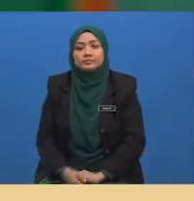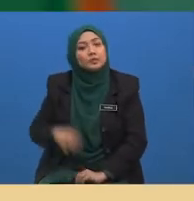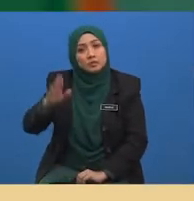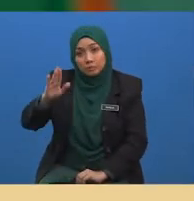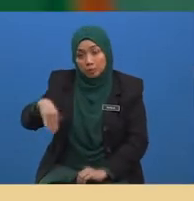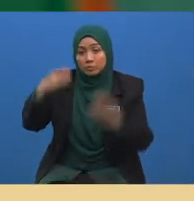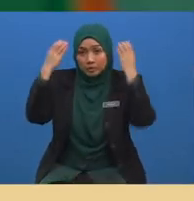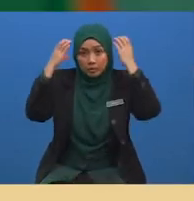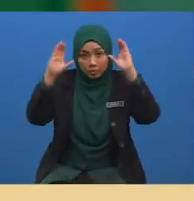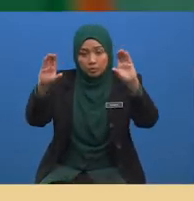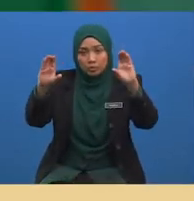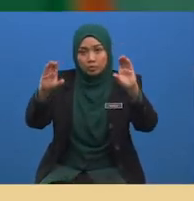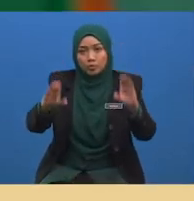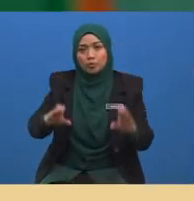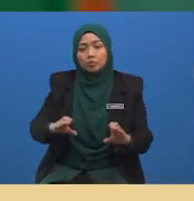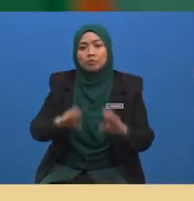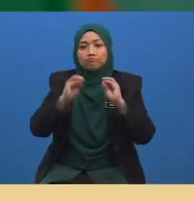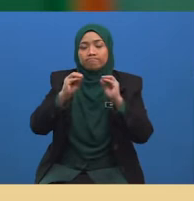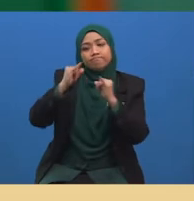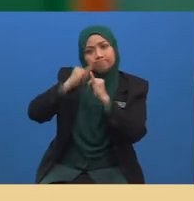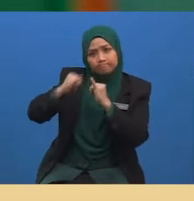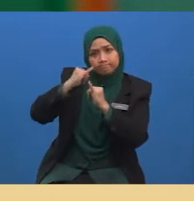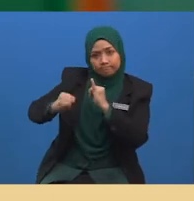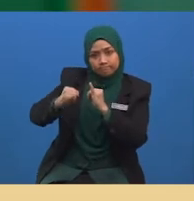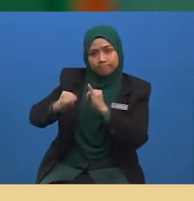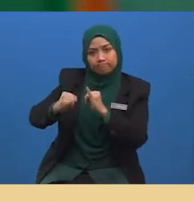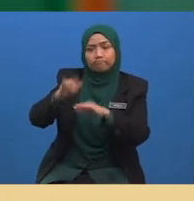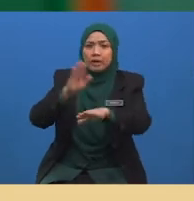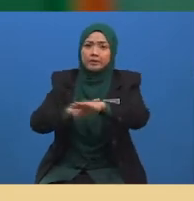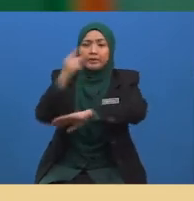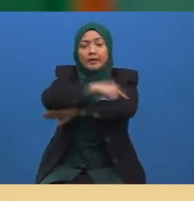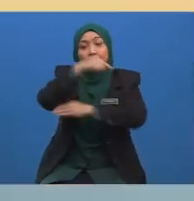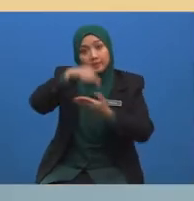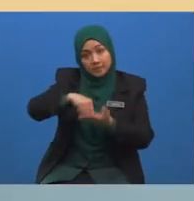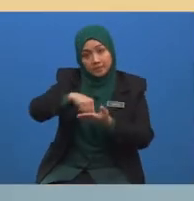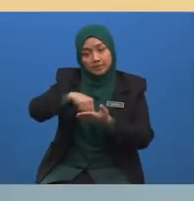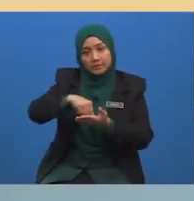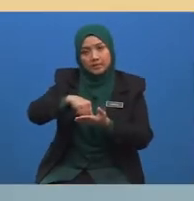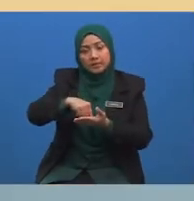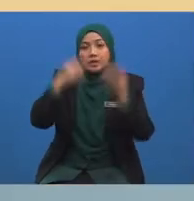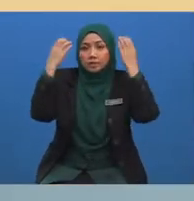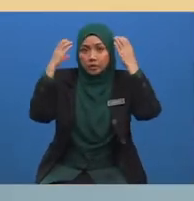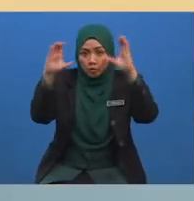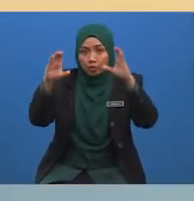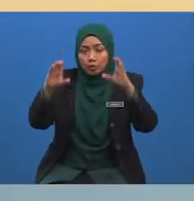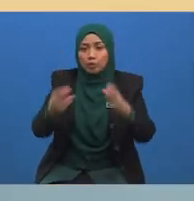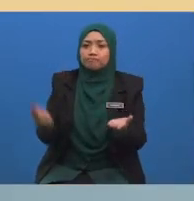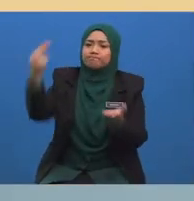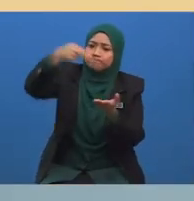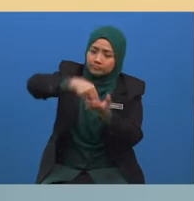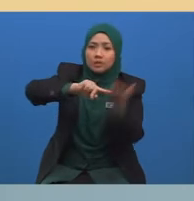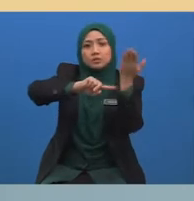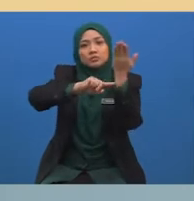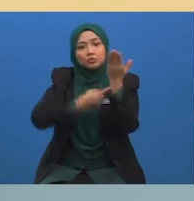Sebelum cikgu mengakhiri pembelajaran pada kali ini, cikgu imbas kembali apakah